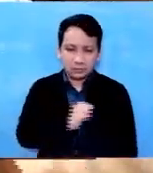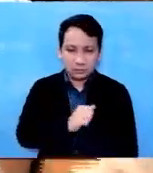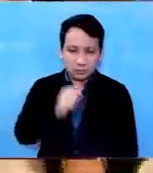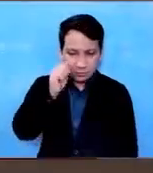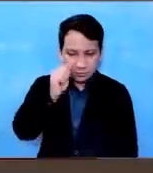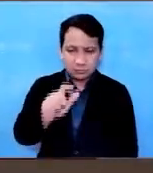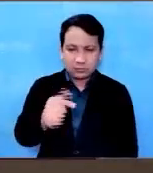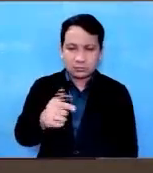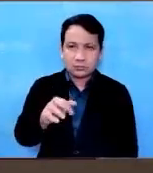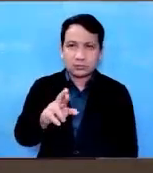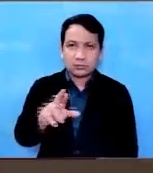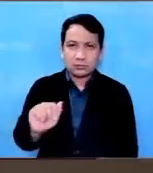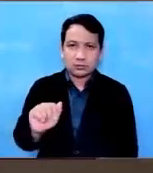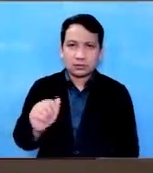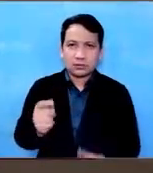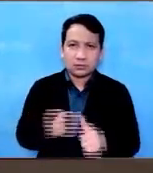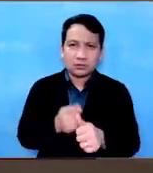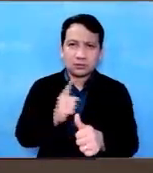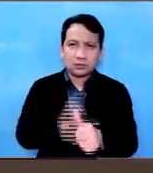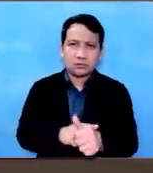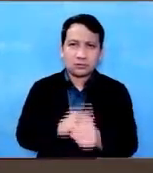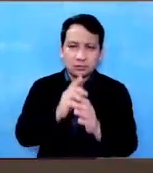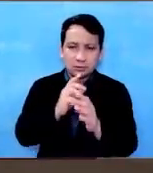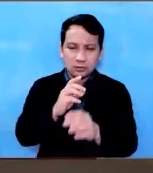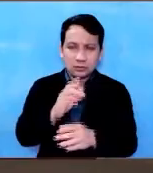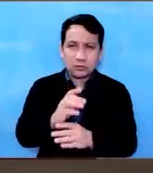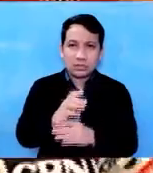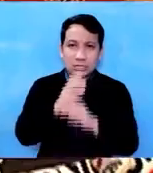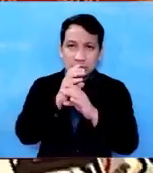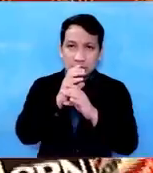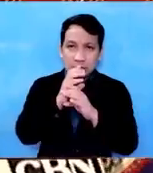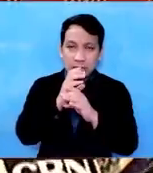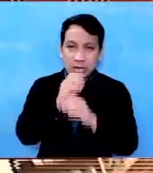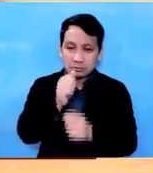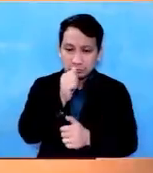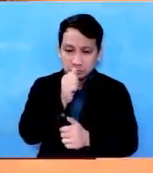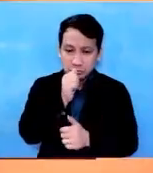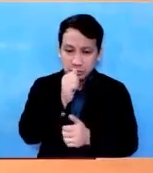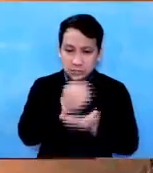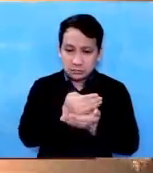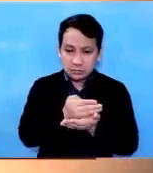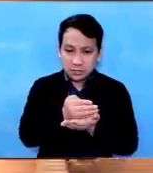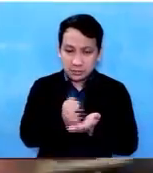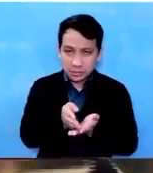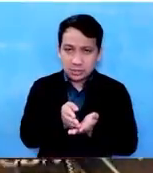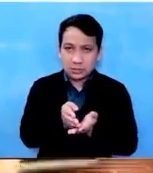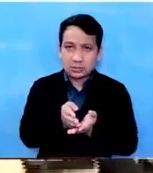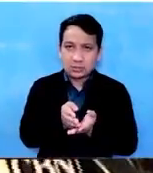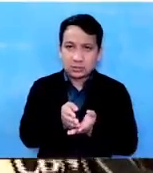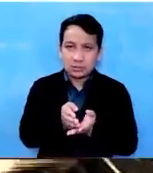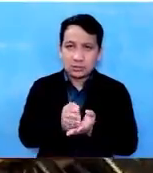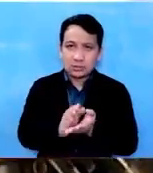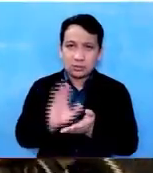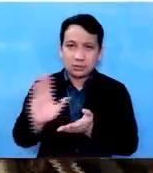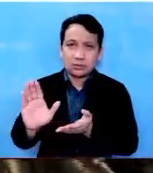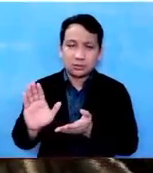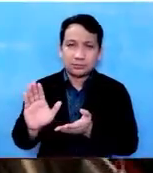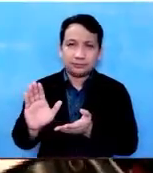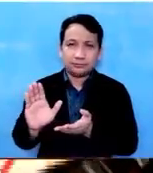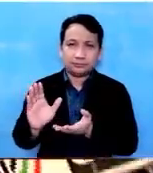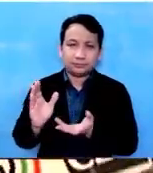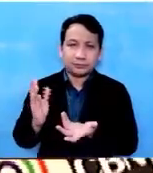araw ng deliberasyon ang confidential at intelligence funds. Dahil nagsabi na si Vice Chair Hontiveros na